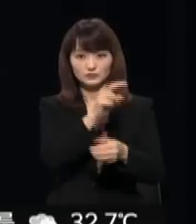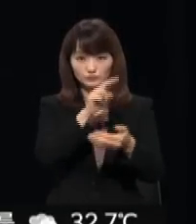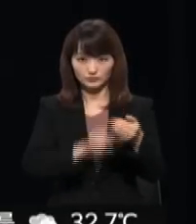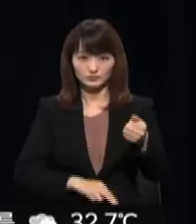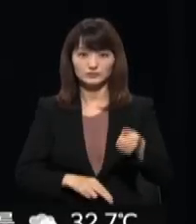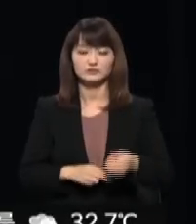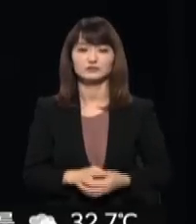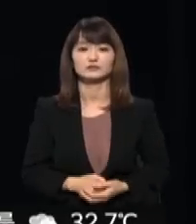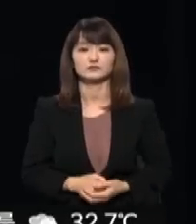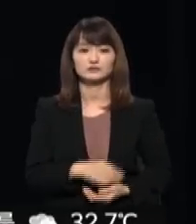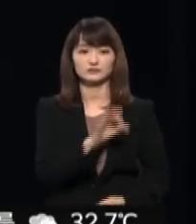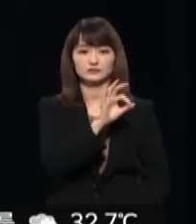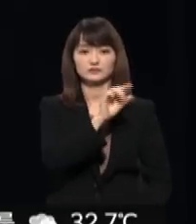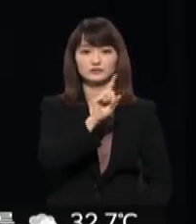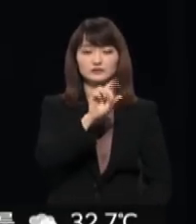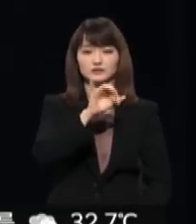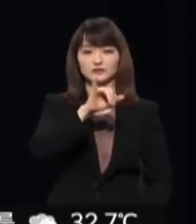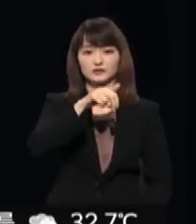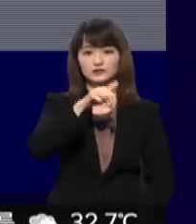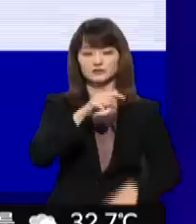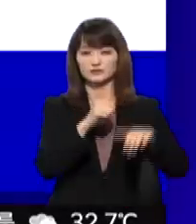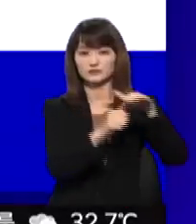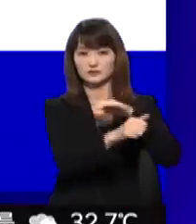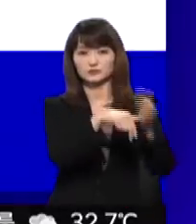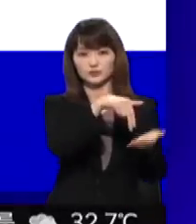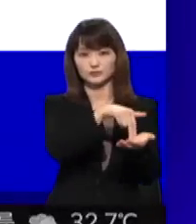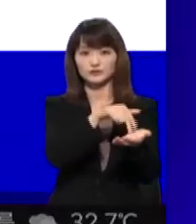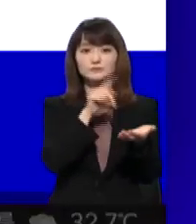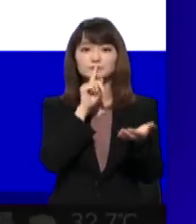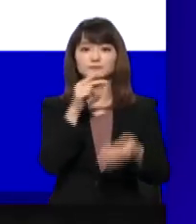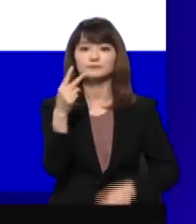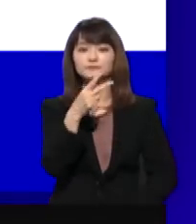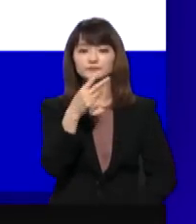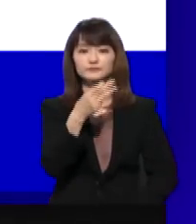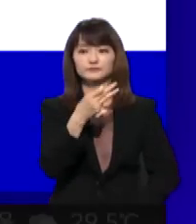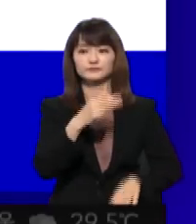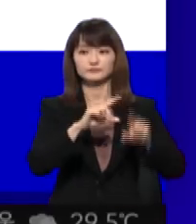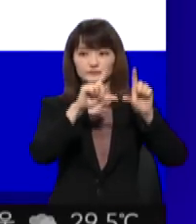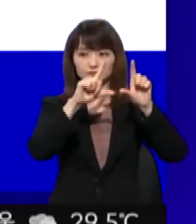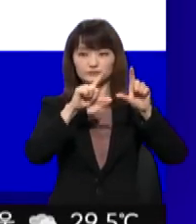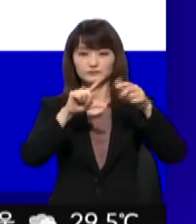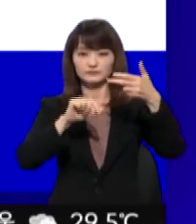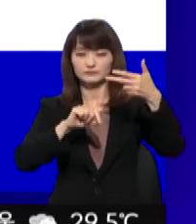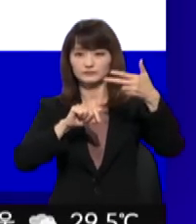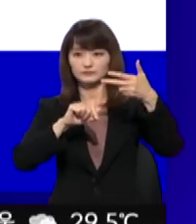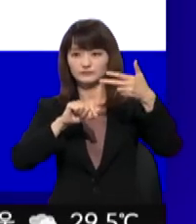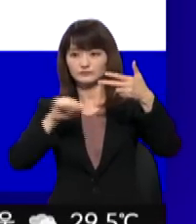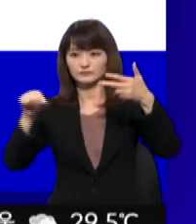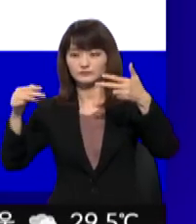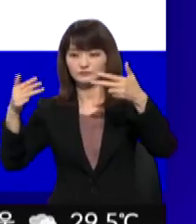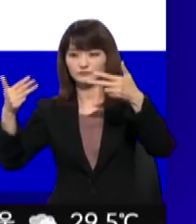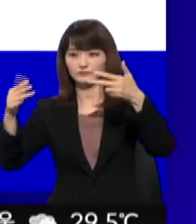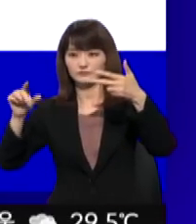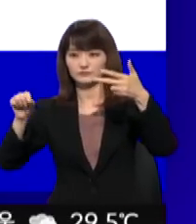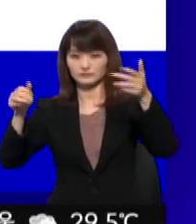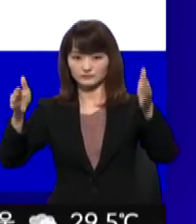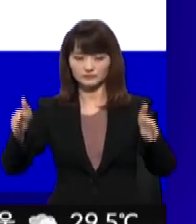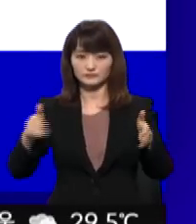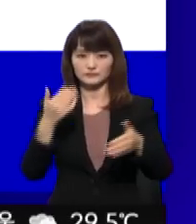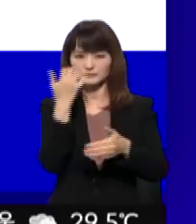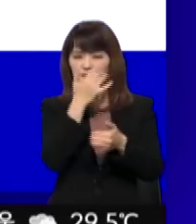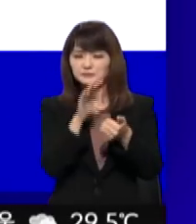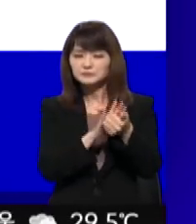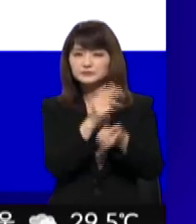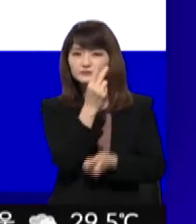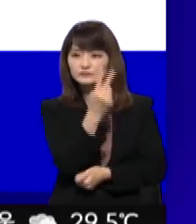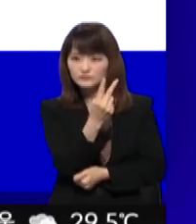있죠 김성진 대표 측에서 주장한 겁니다 2013년과 2013년 7월과 8월 두 차례 성접대가 있었다